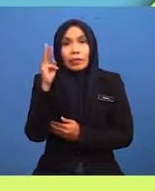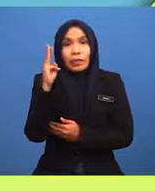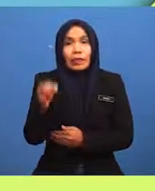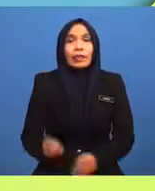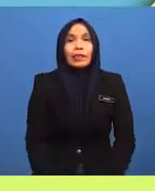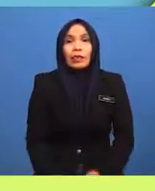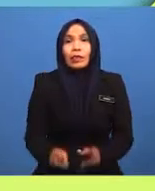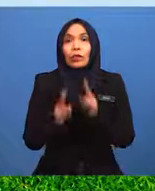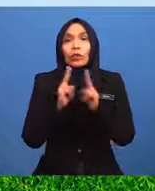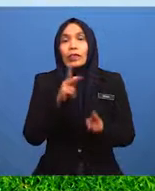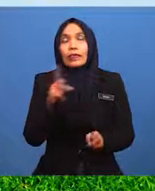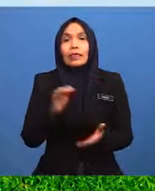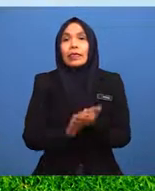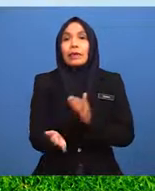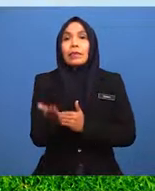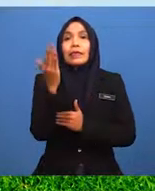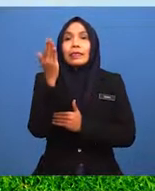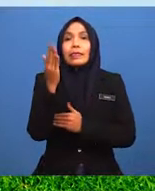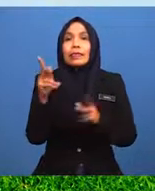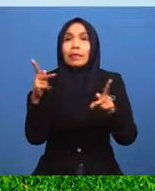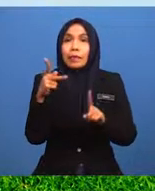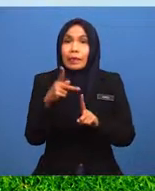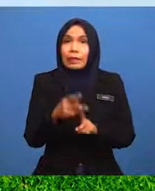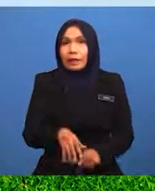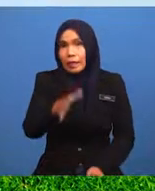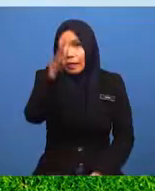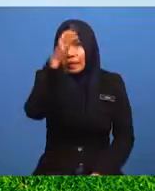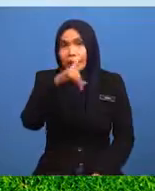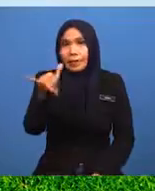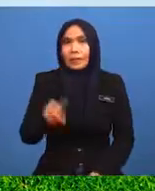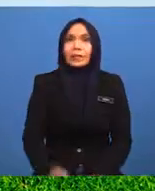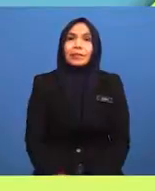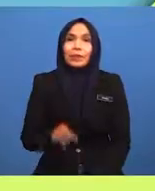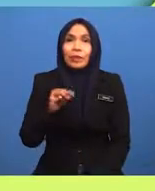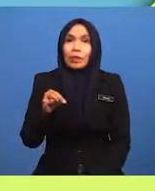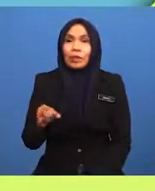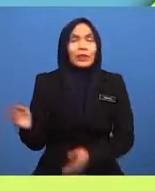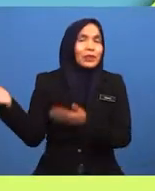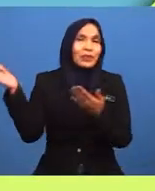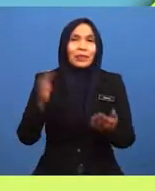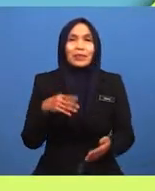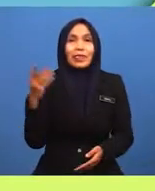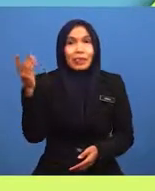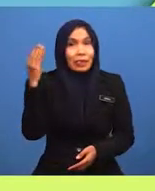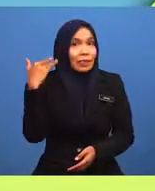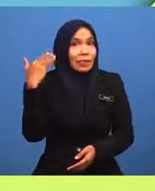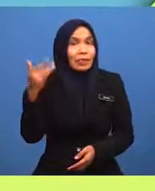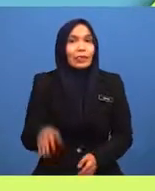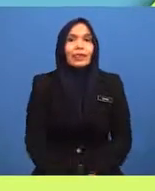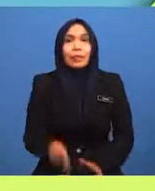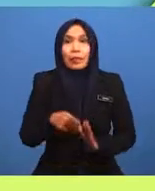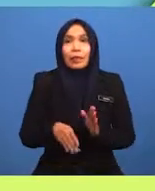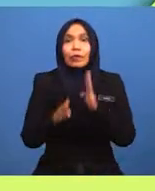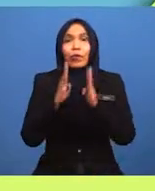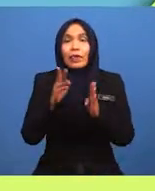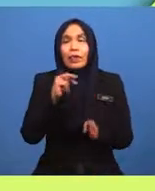ayahnya. Murid-murid, jom kita dengar perbualan ini. Raju mengucapkan